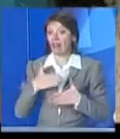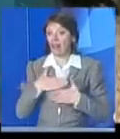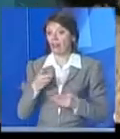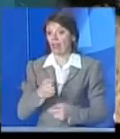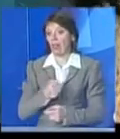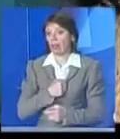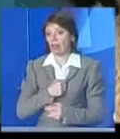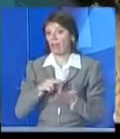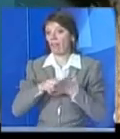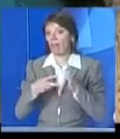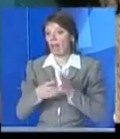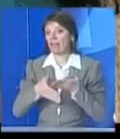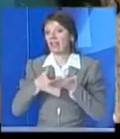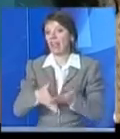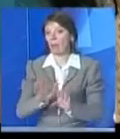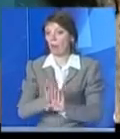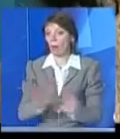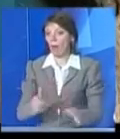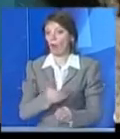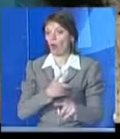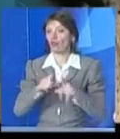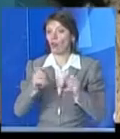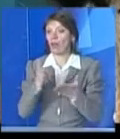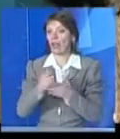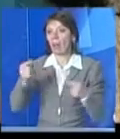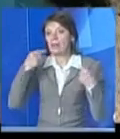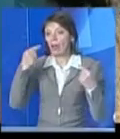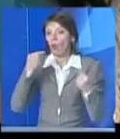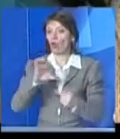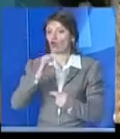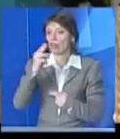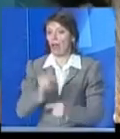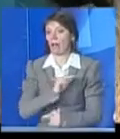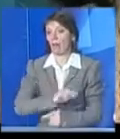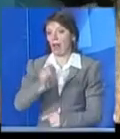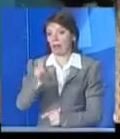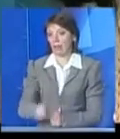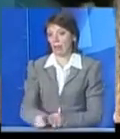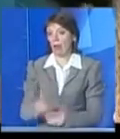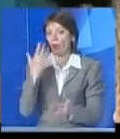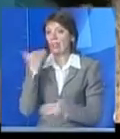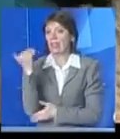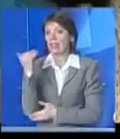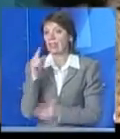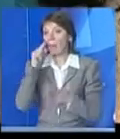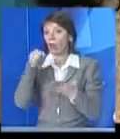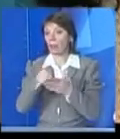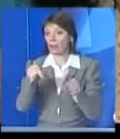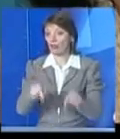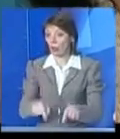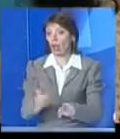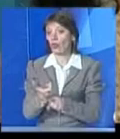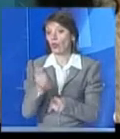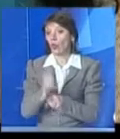тому плані не допомагає, хоча в школі є психолог, є соціальний працівник. І коли діти до нас потрапляють, то ми